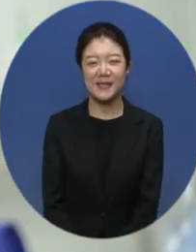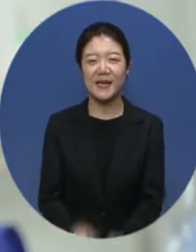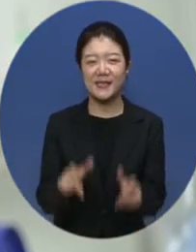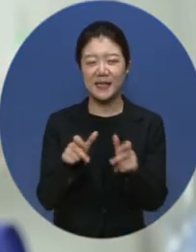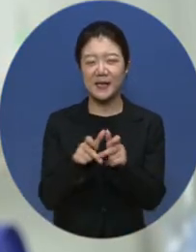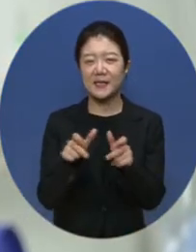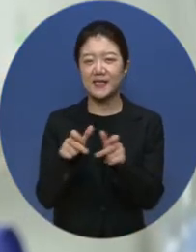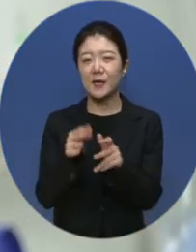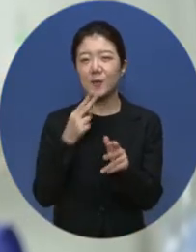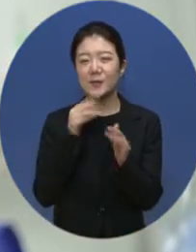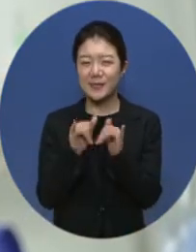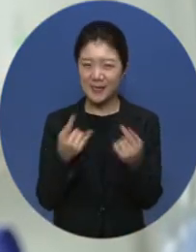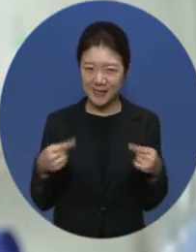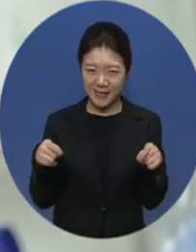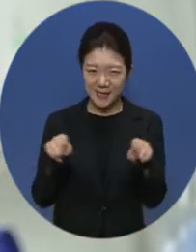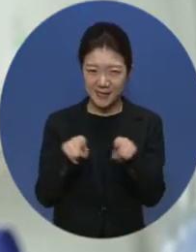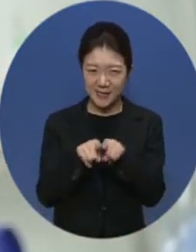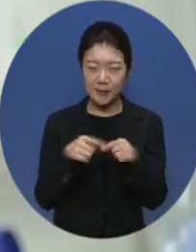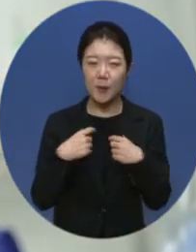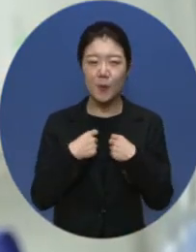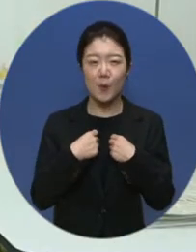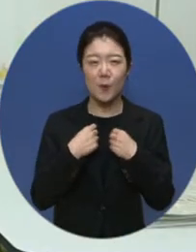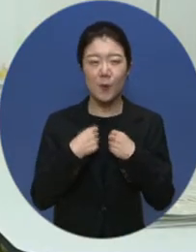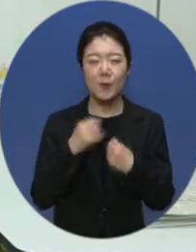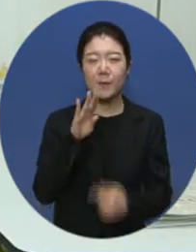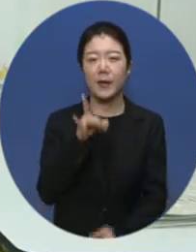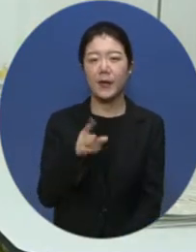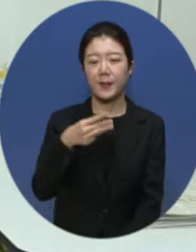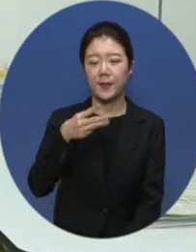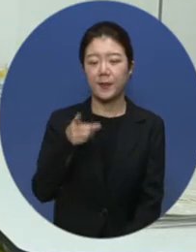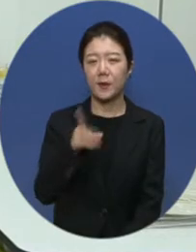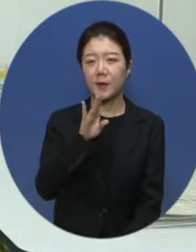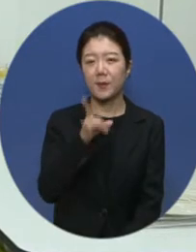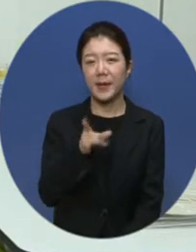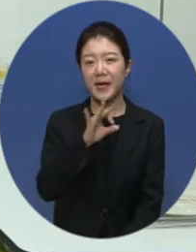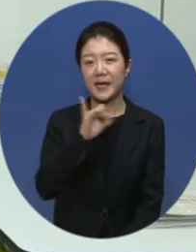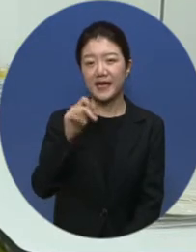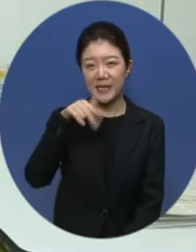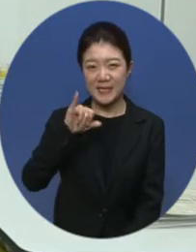장애인과 비장애인이 함께하는 의류 브랜드 베터 베이직.